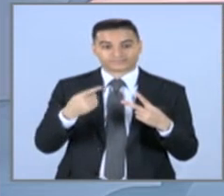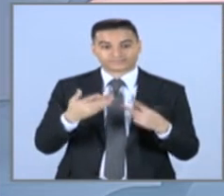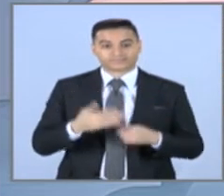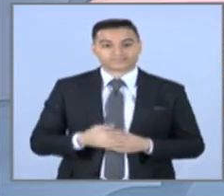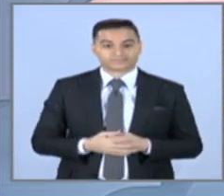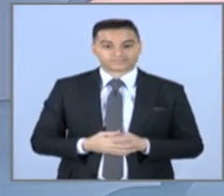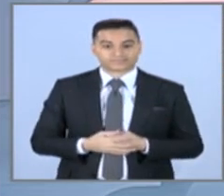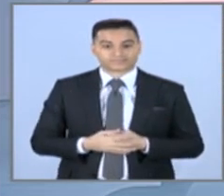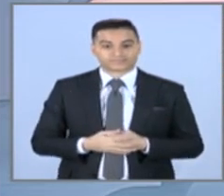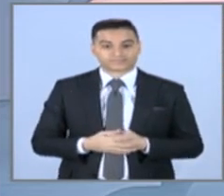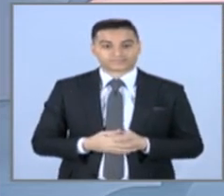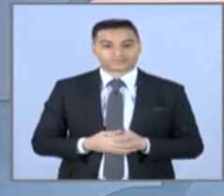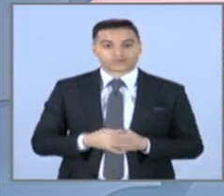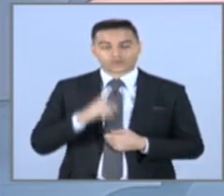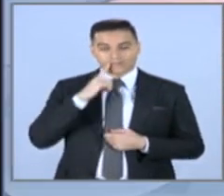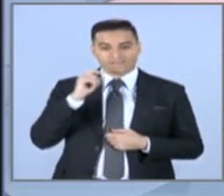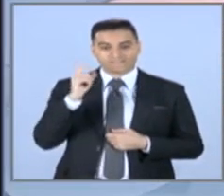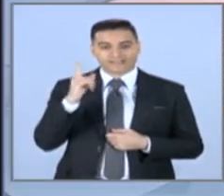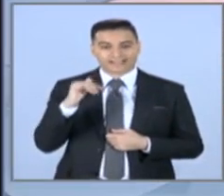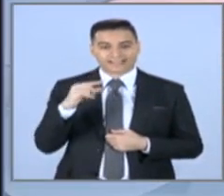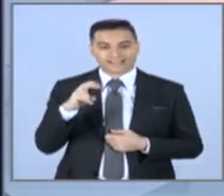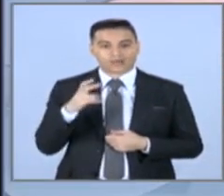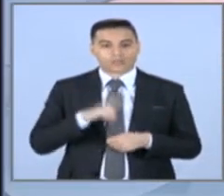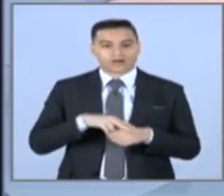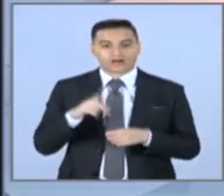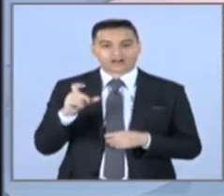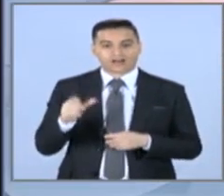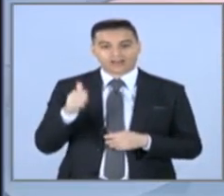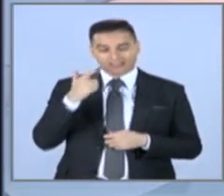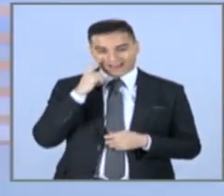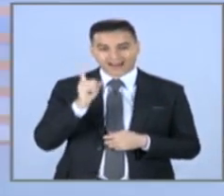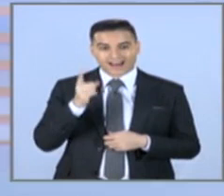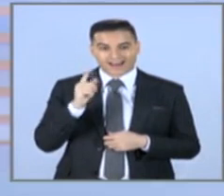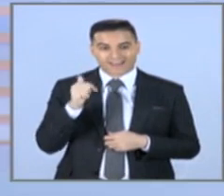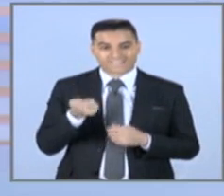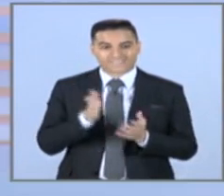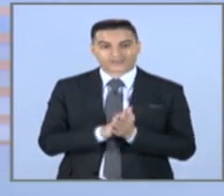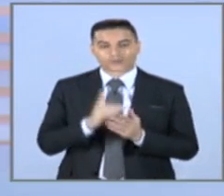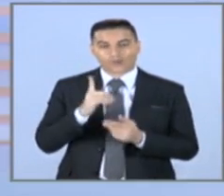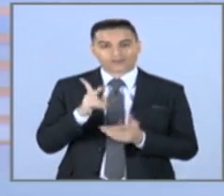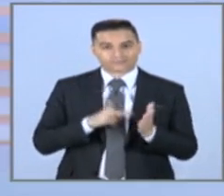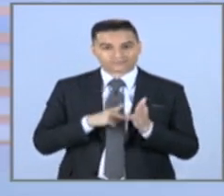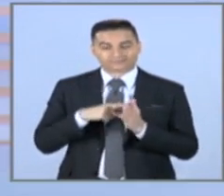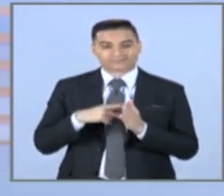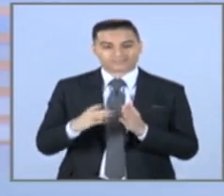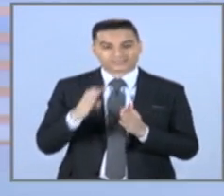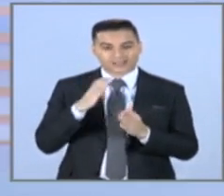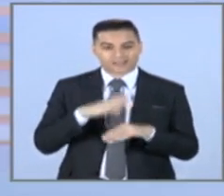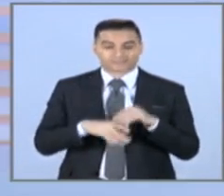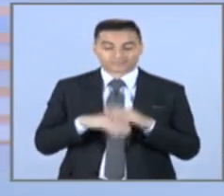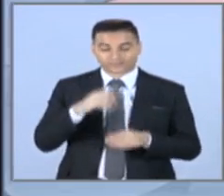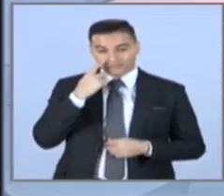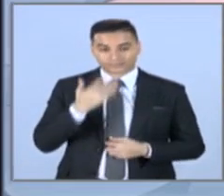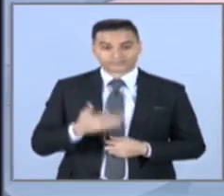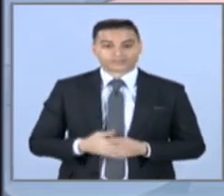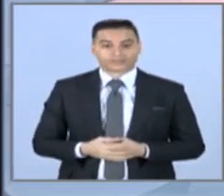يا شباب، مدام فريدة ومدام رنا، يا رنا فرصتك الوحيدة إنك